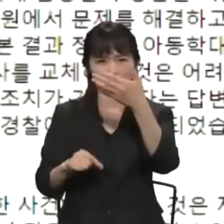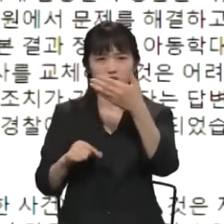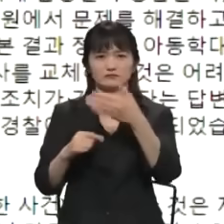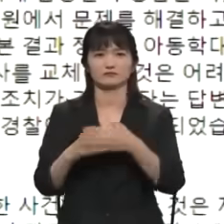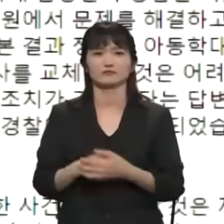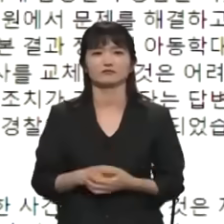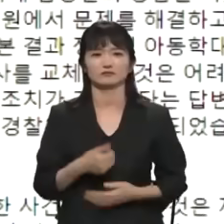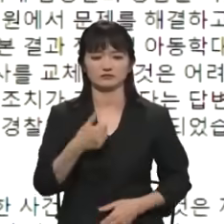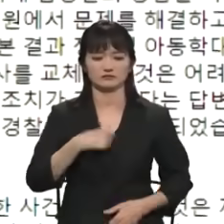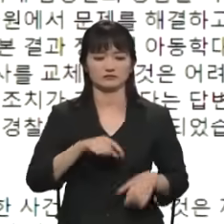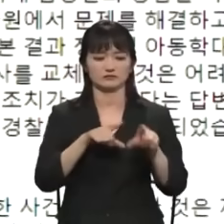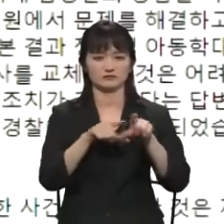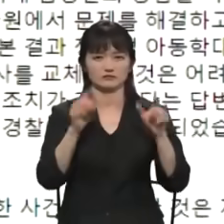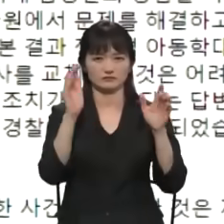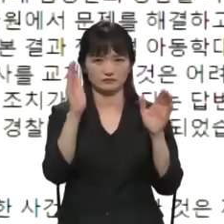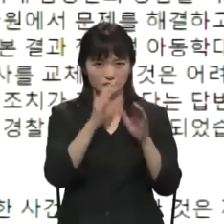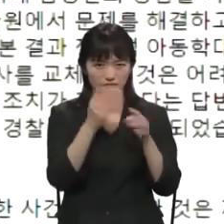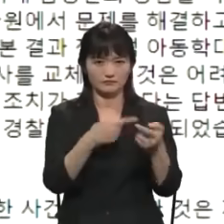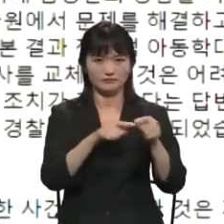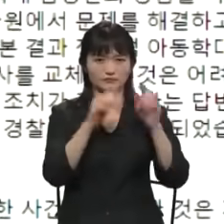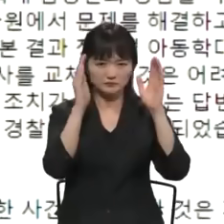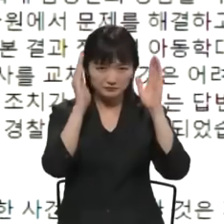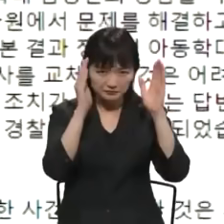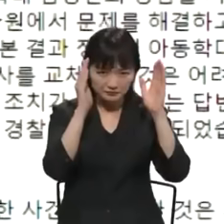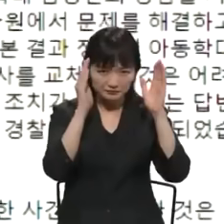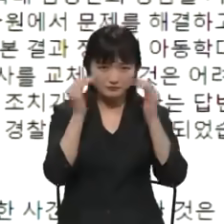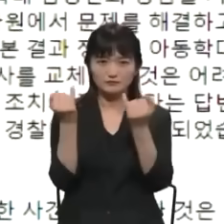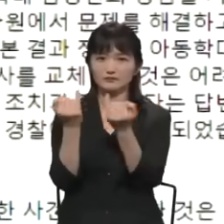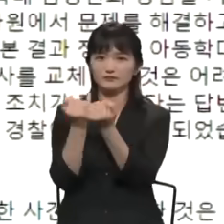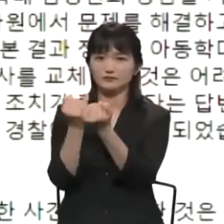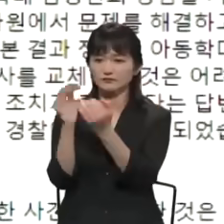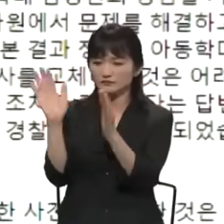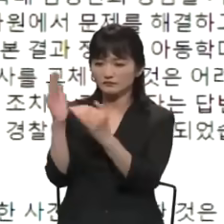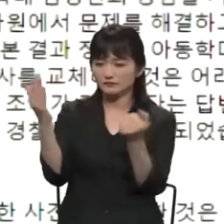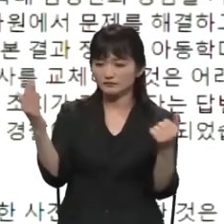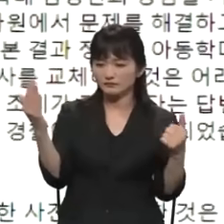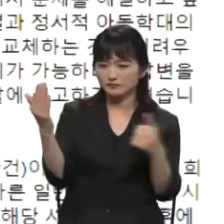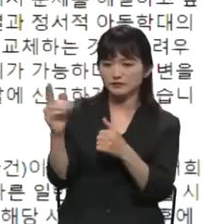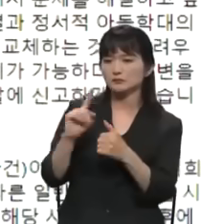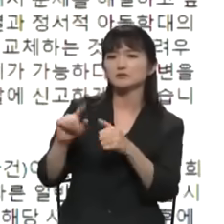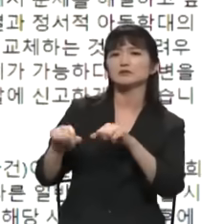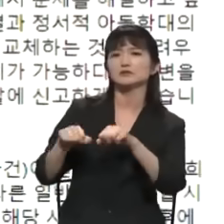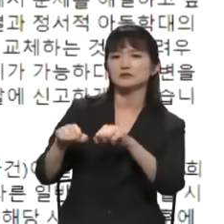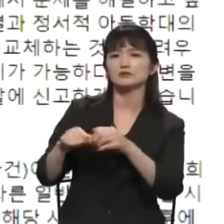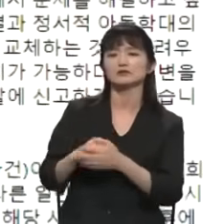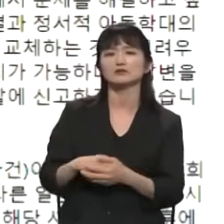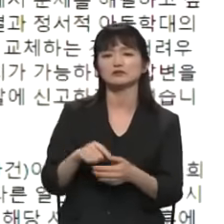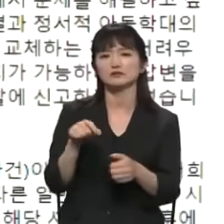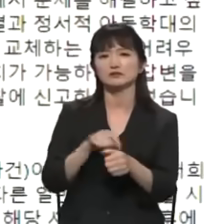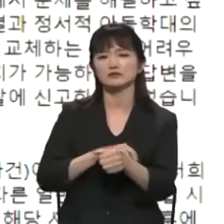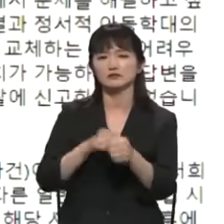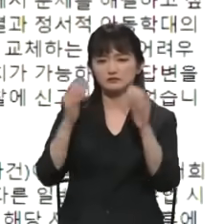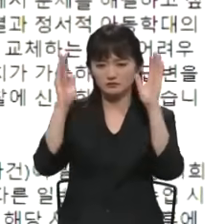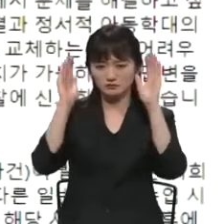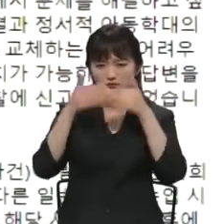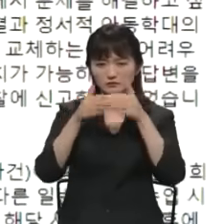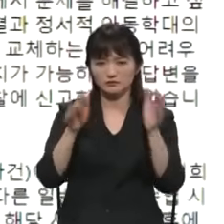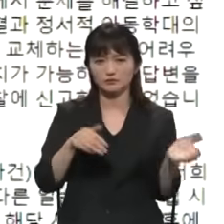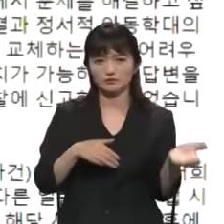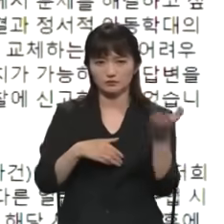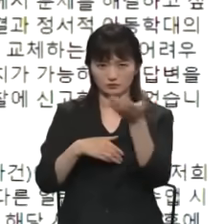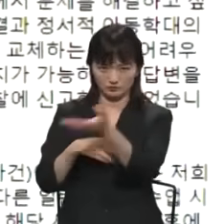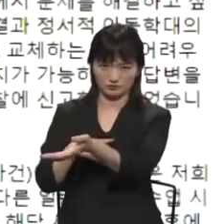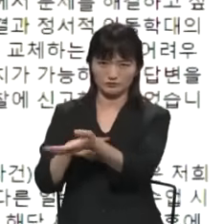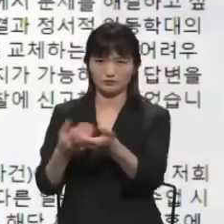일반 학급 학생과 같이 수업을 봤다가 여학생 앞에서 어떤 행동을 했고 그래서 이제 특수학급으로 분리조치가 돼서